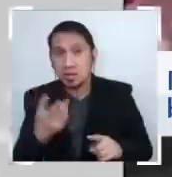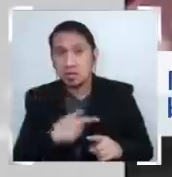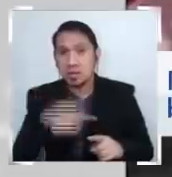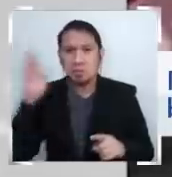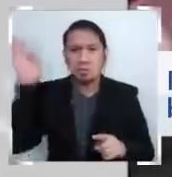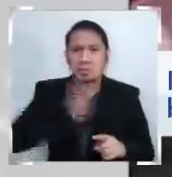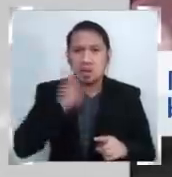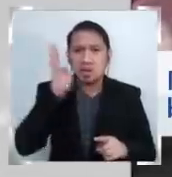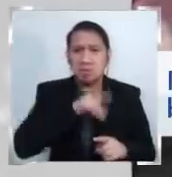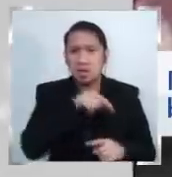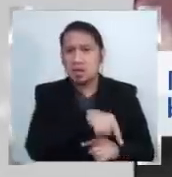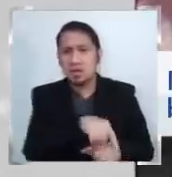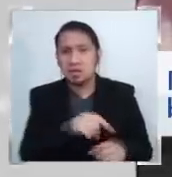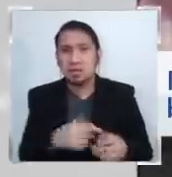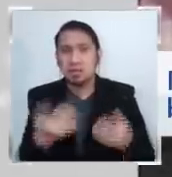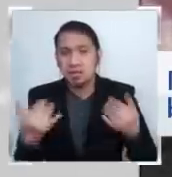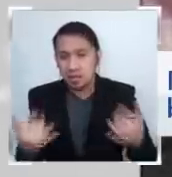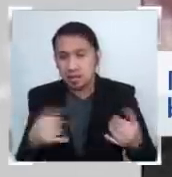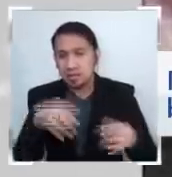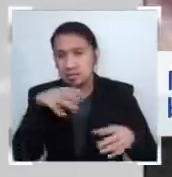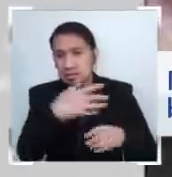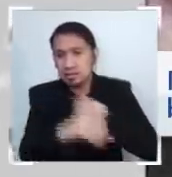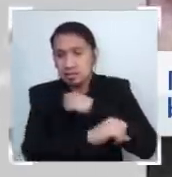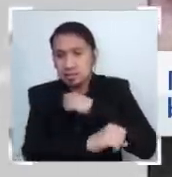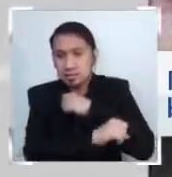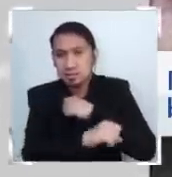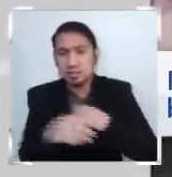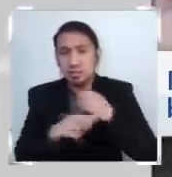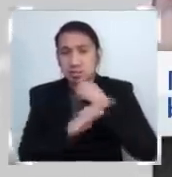nabasagan kami. Nakuha mula sa loob ng kotse ang isang bag na